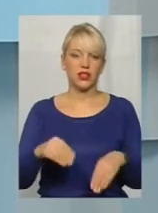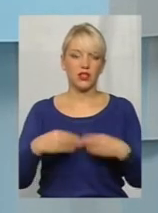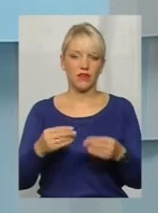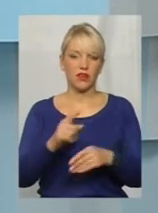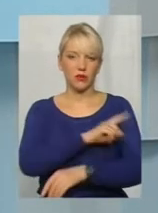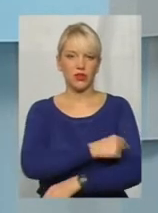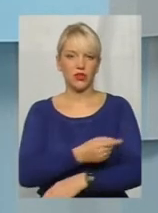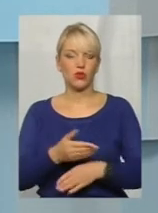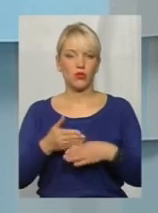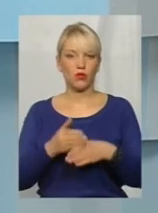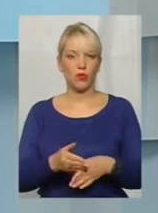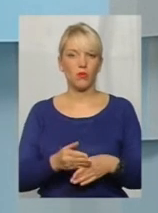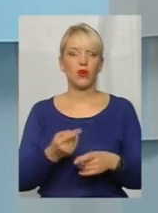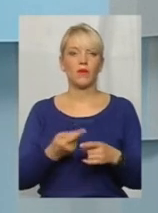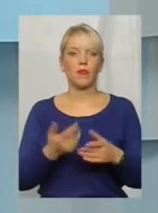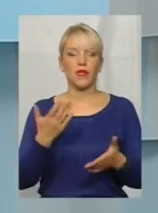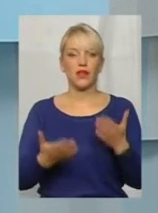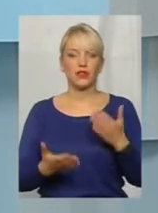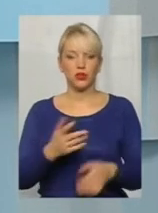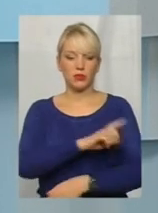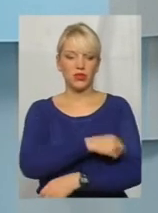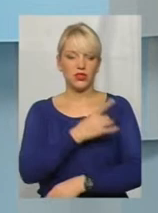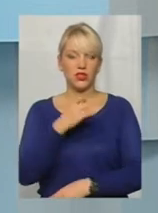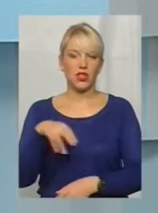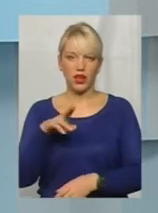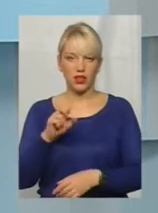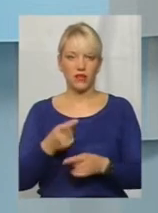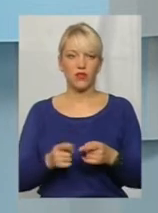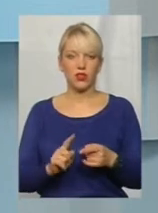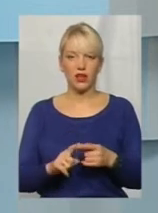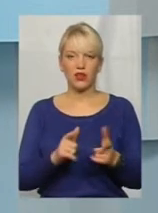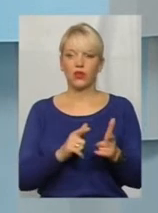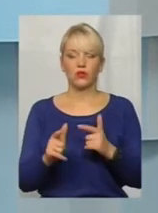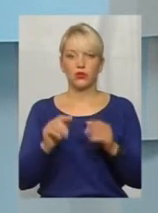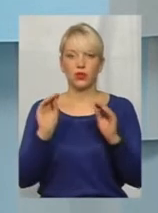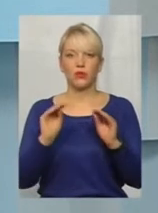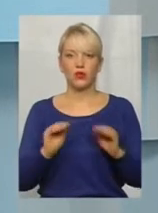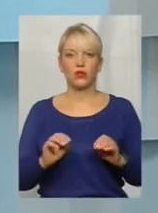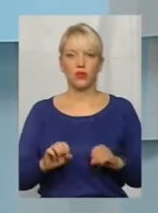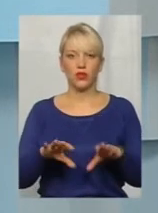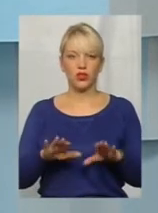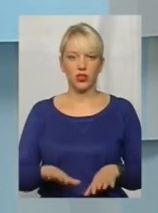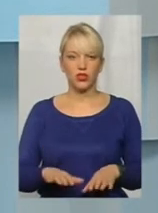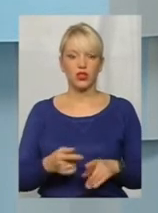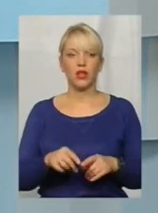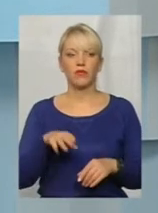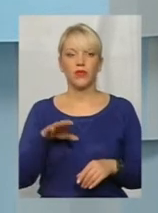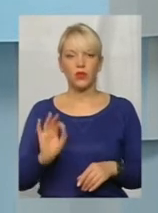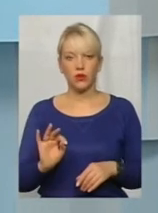допомогу. Якщо медична рада вона готує протокол, рішення приймається протокольно,